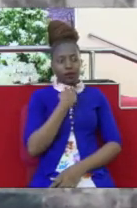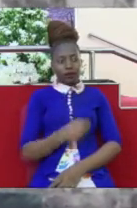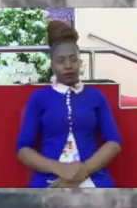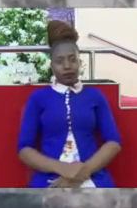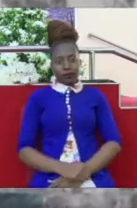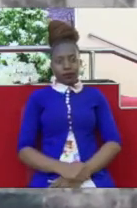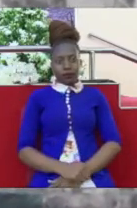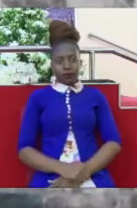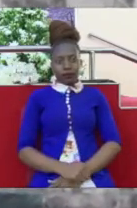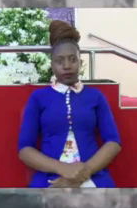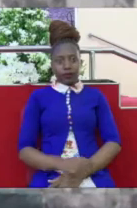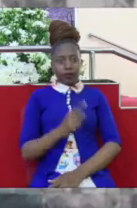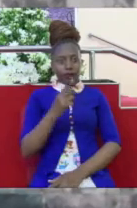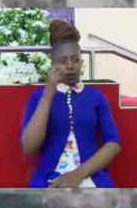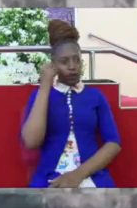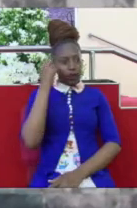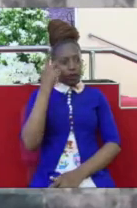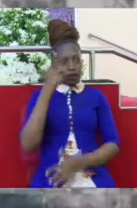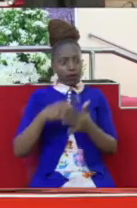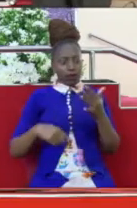Do you see what I'm saying? Unajua kile ambacho nasema?